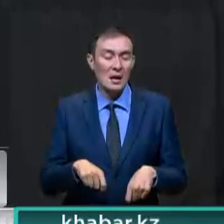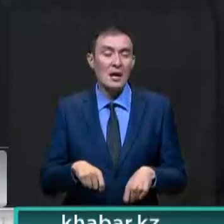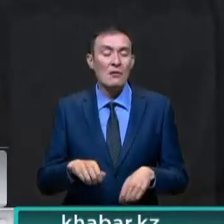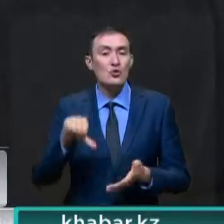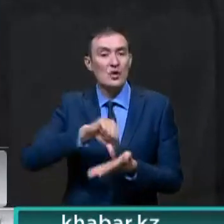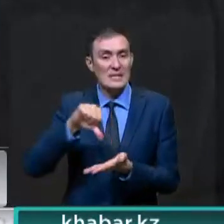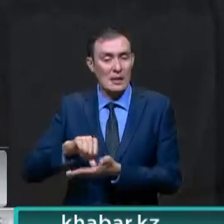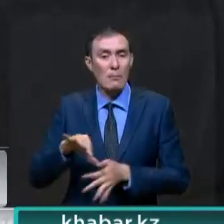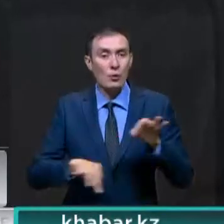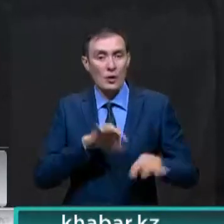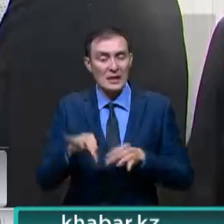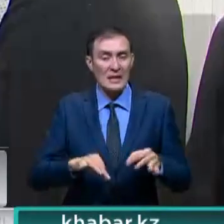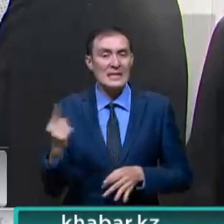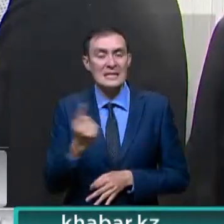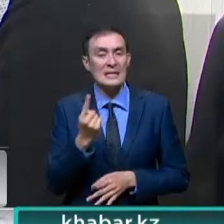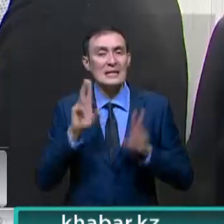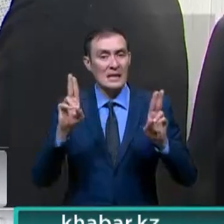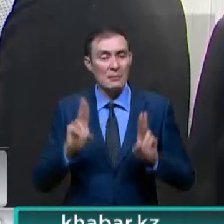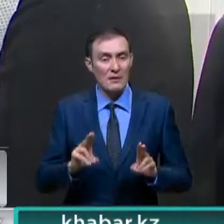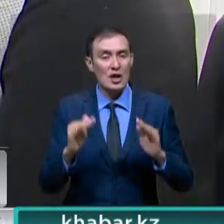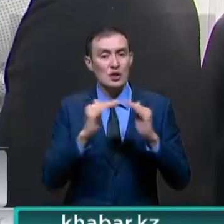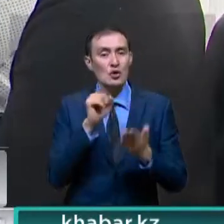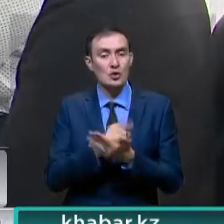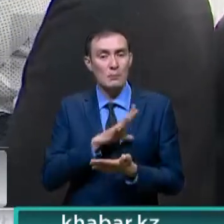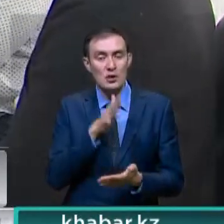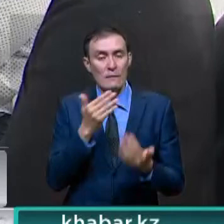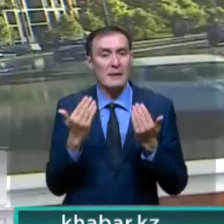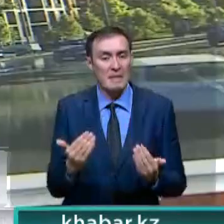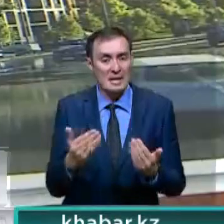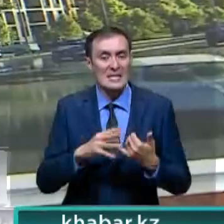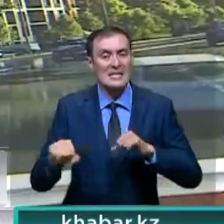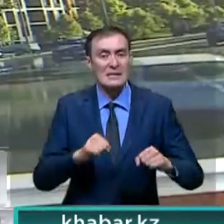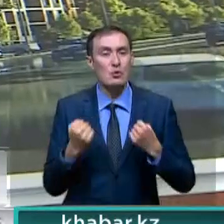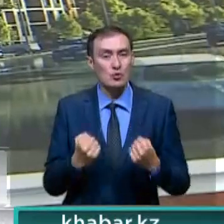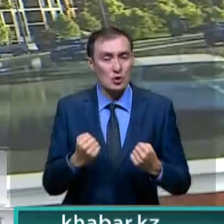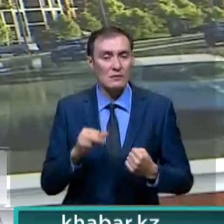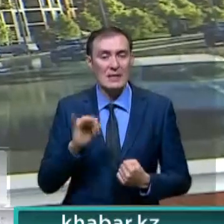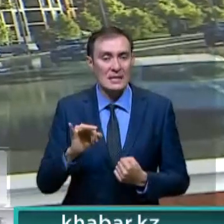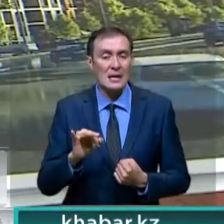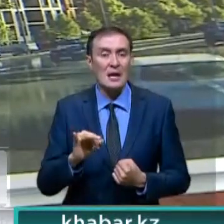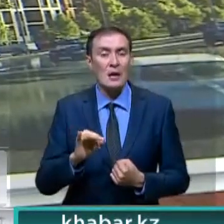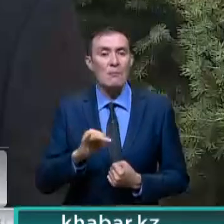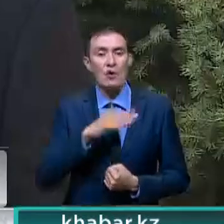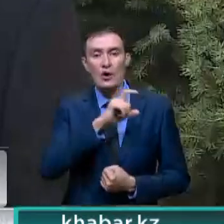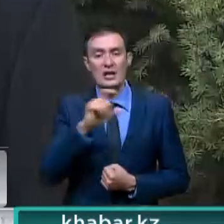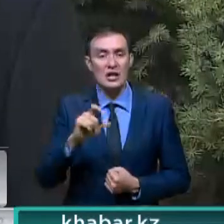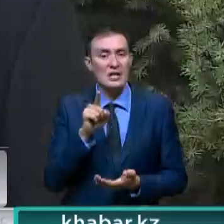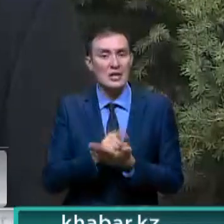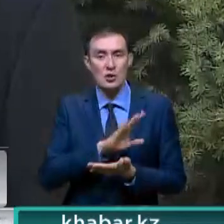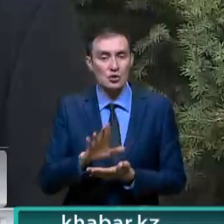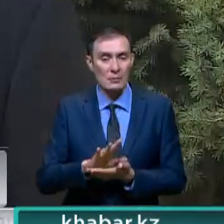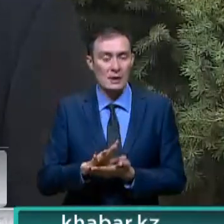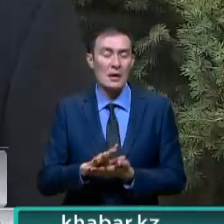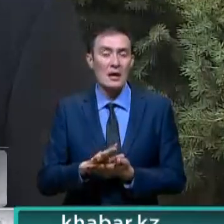всем участникам проекта единые требования. Жилье должно быть современное, сейсмоустойчивое и немногоэтажное. Это